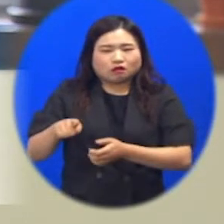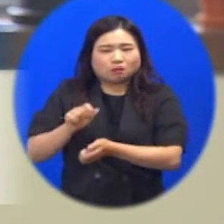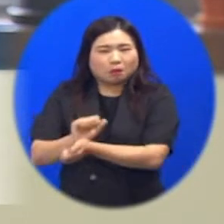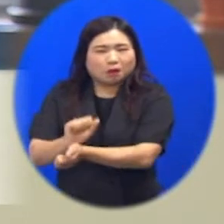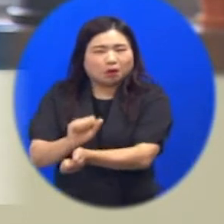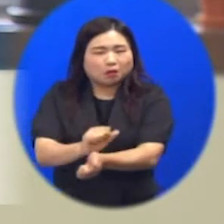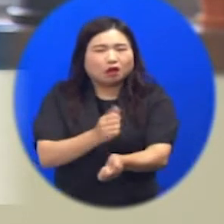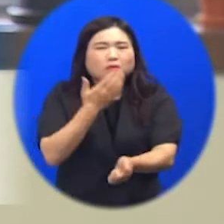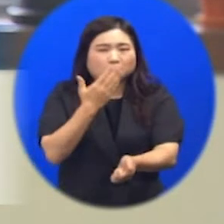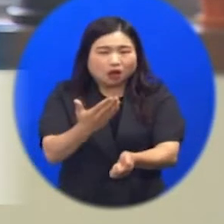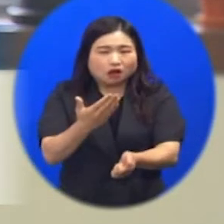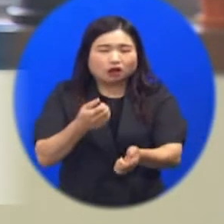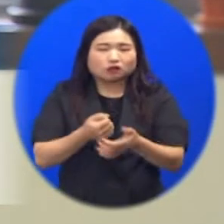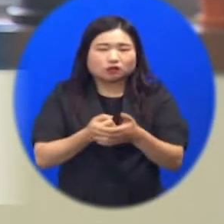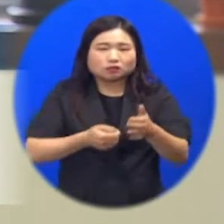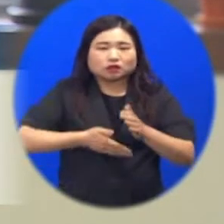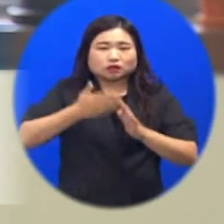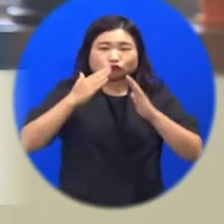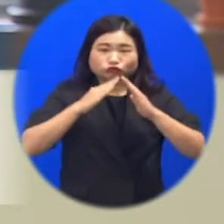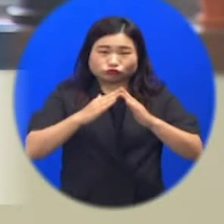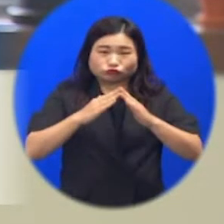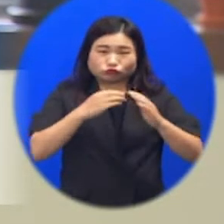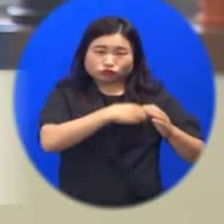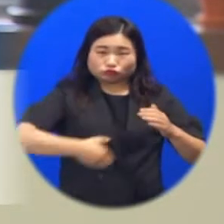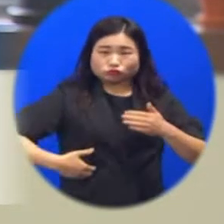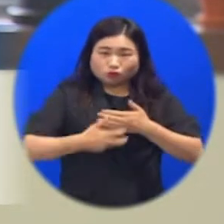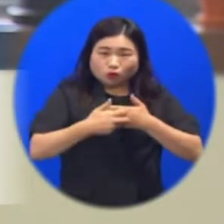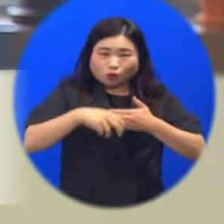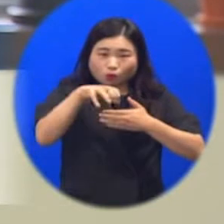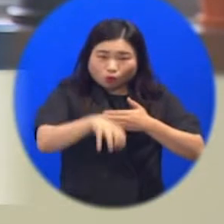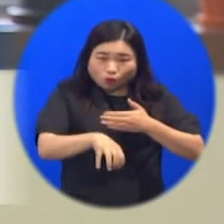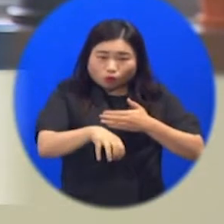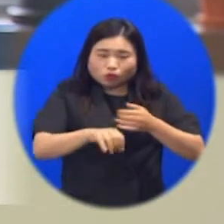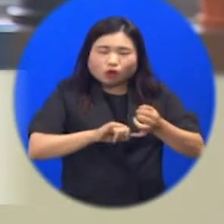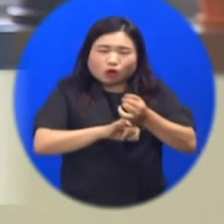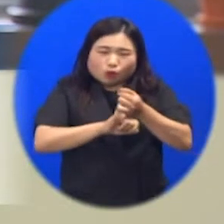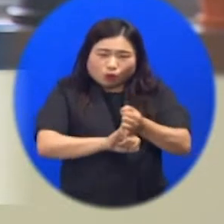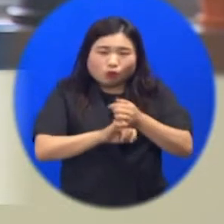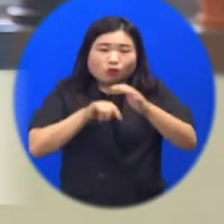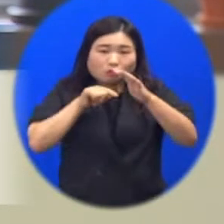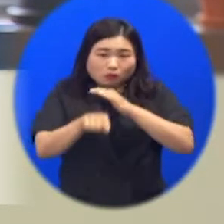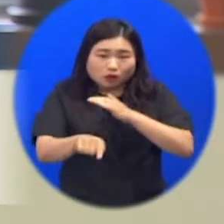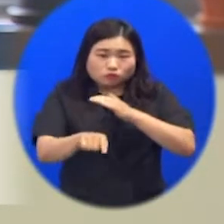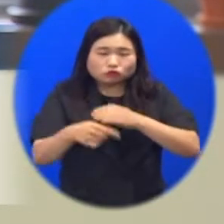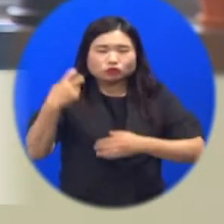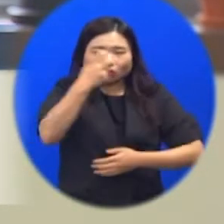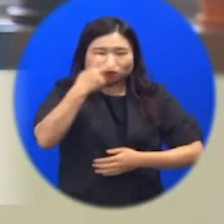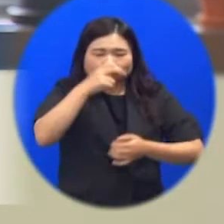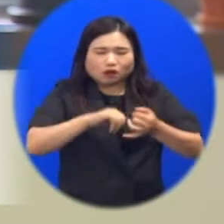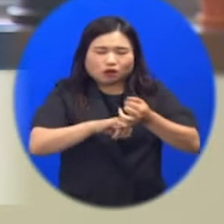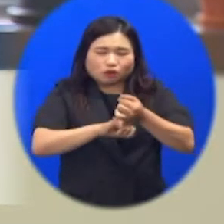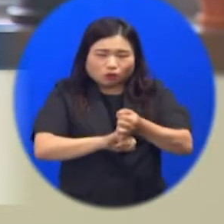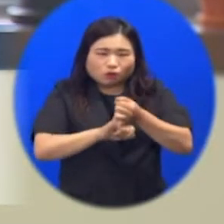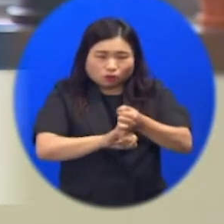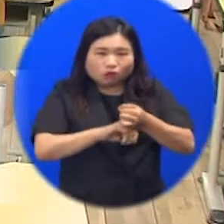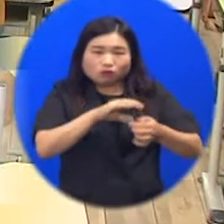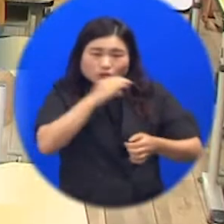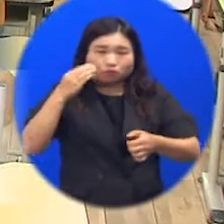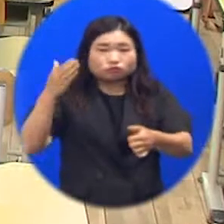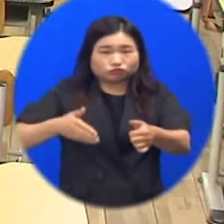감염되고 있습니다. 시군 보건소에 선별진료소에 가셔서 진단검사를 꼭 받으시기